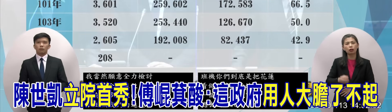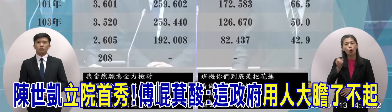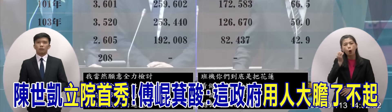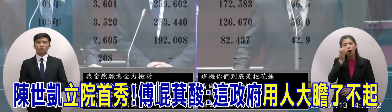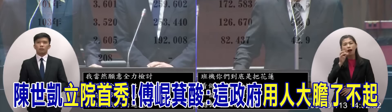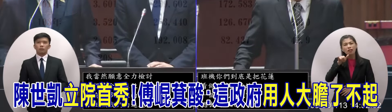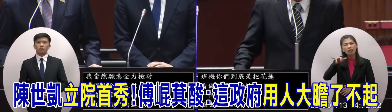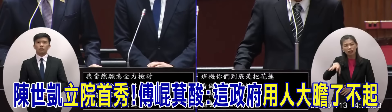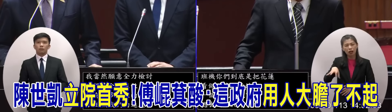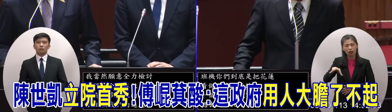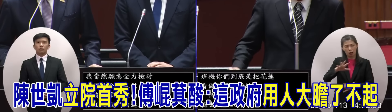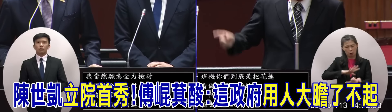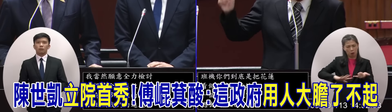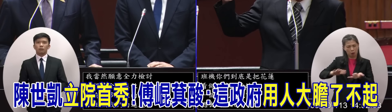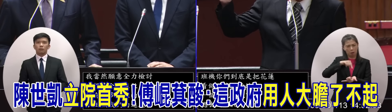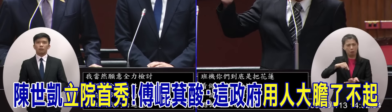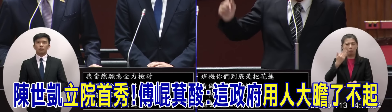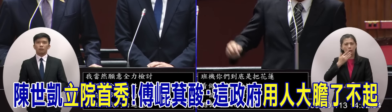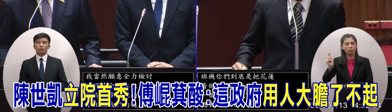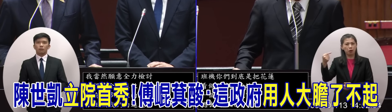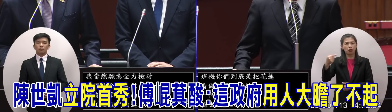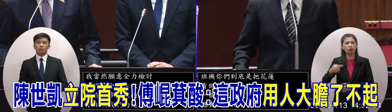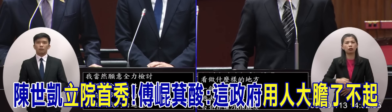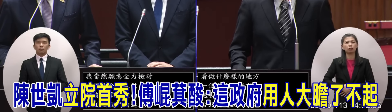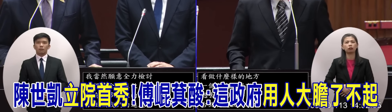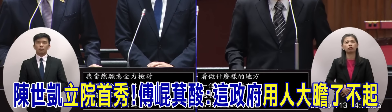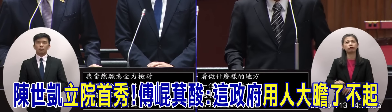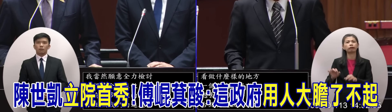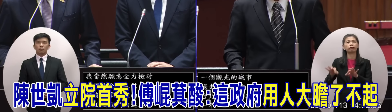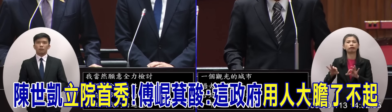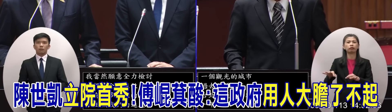漂亮的机场，底下起棒。